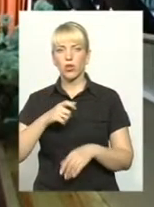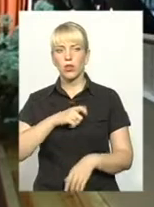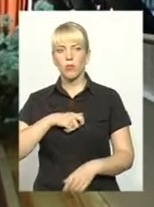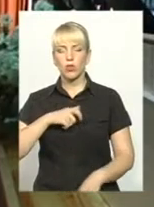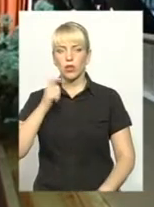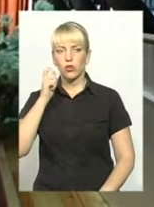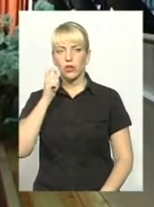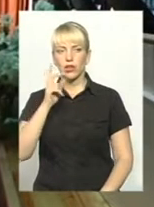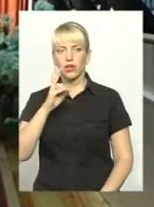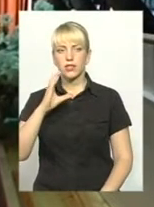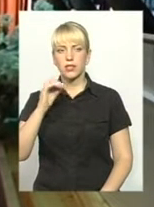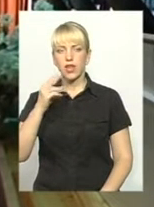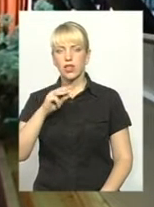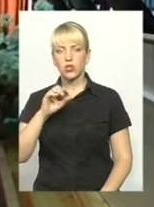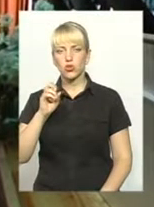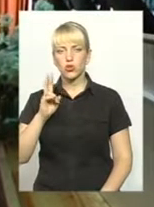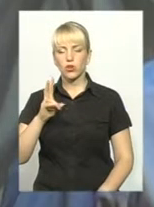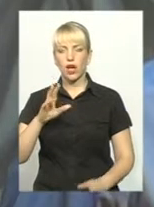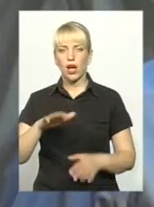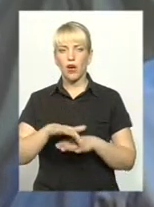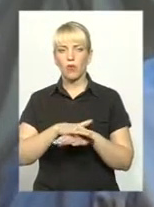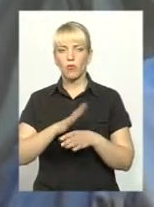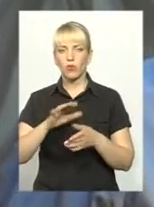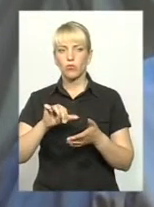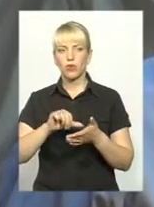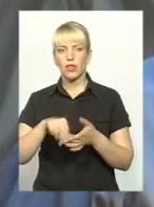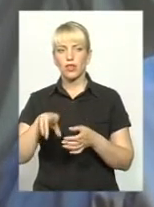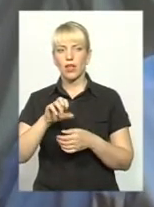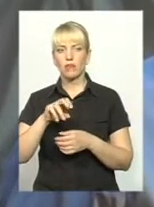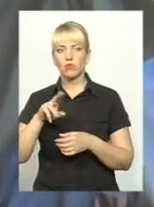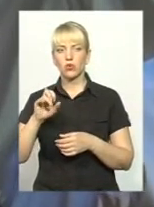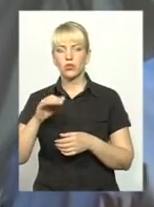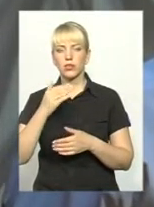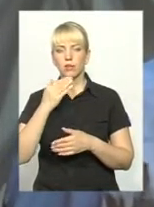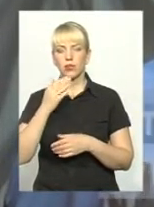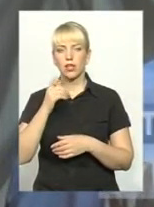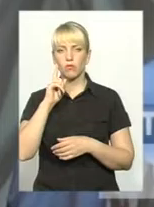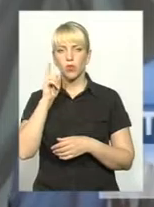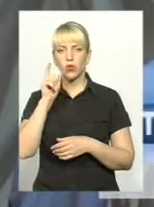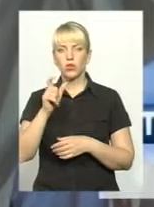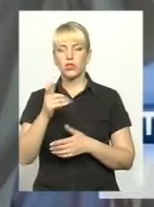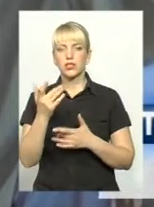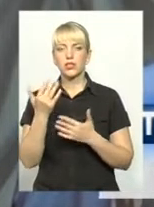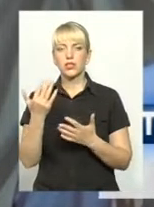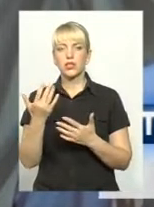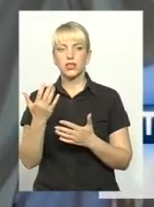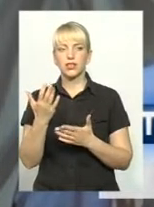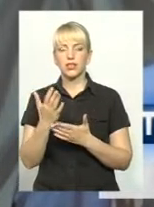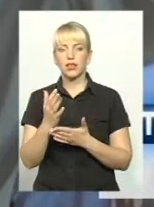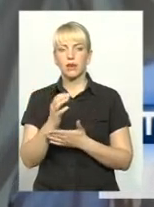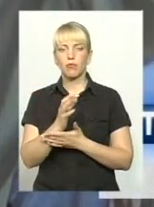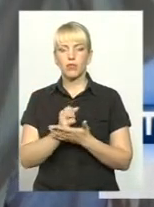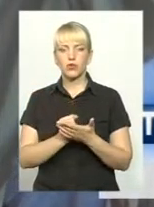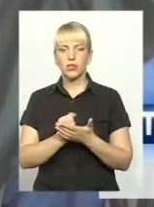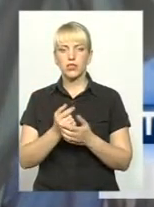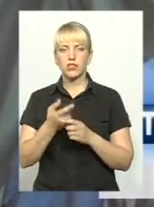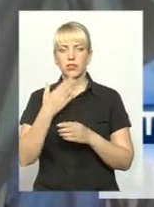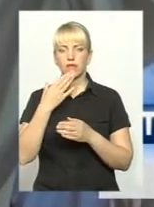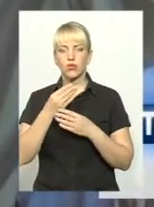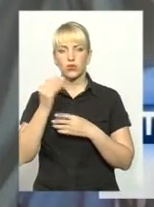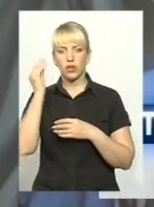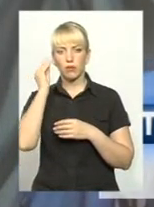а громадськість представлятиме Олег Демчук. Завдання молодої особи – розкрити свій потенціал, своє бачення